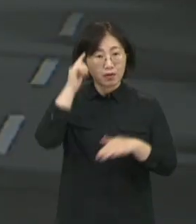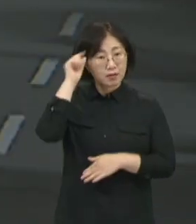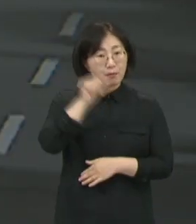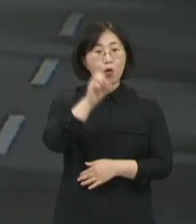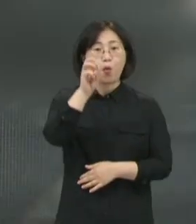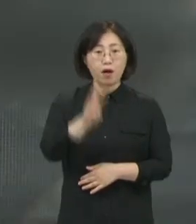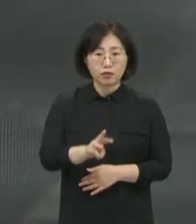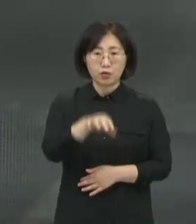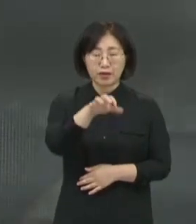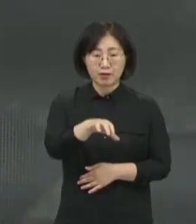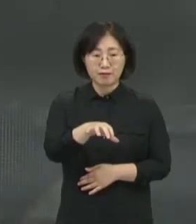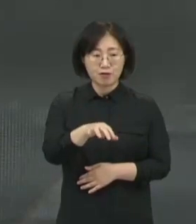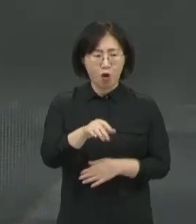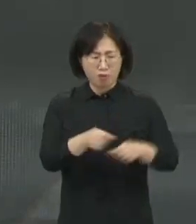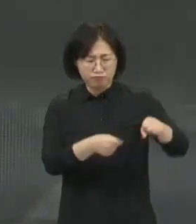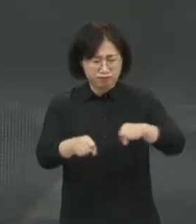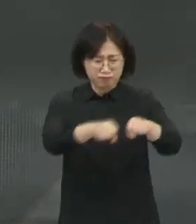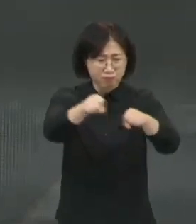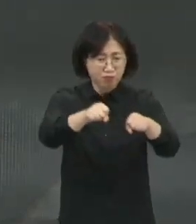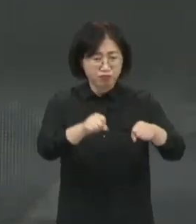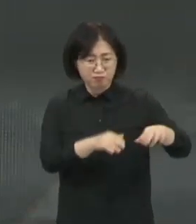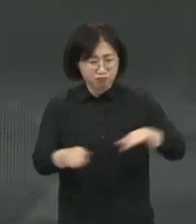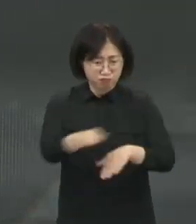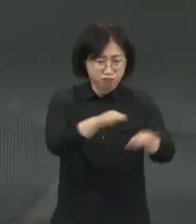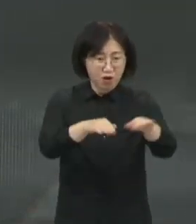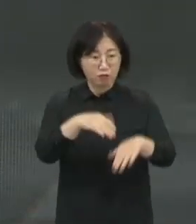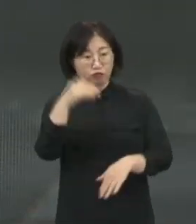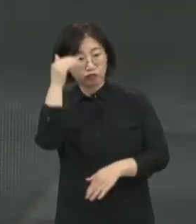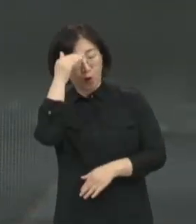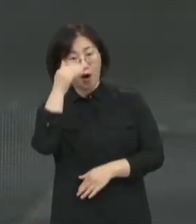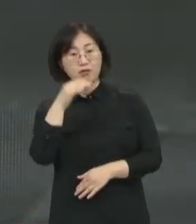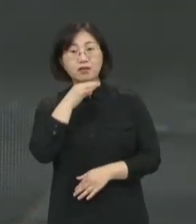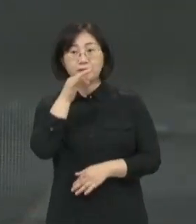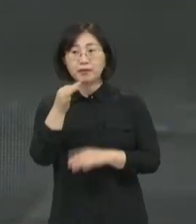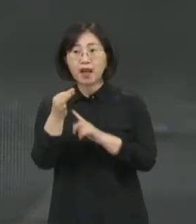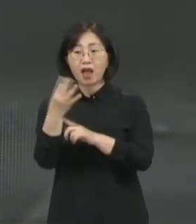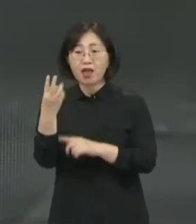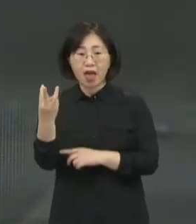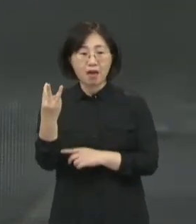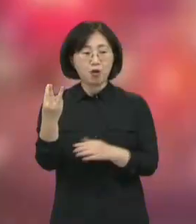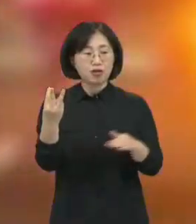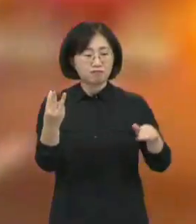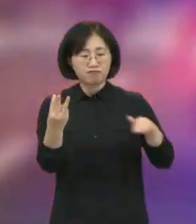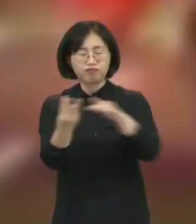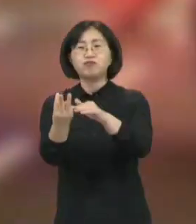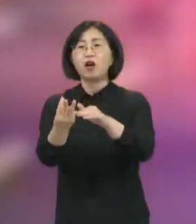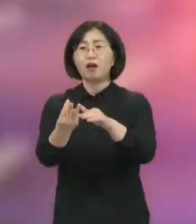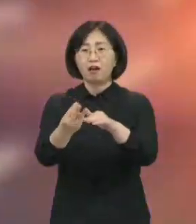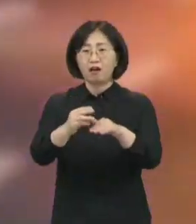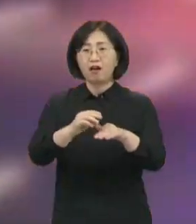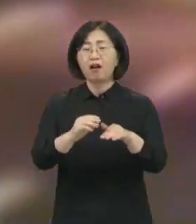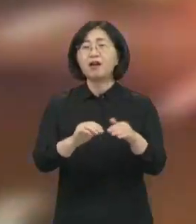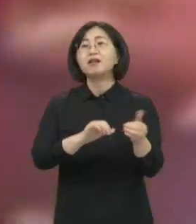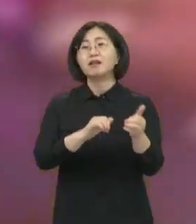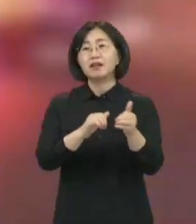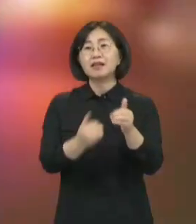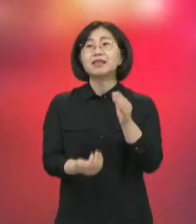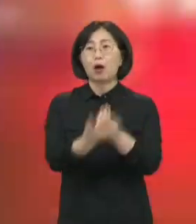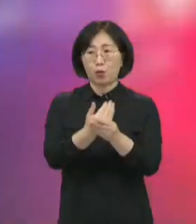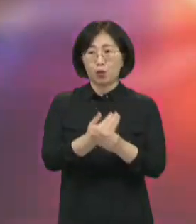광주에서는 폭주족들을 구경하던 10대 3명이 인도로 돌진한 차량에 치여 크게 다치는 등 인명사고도